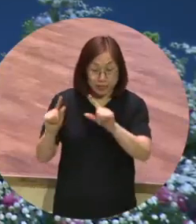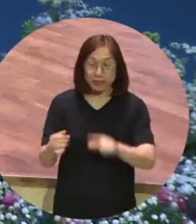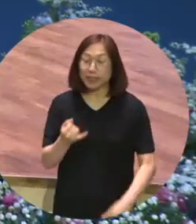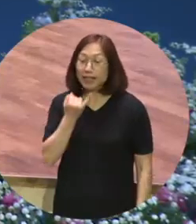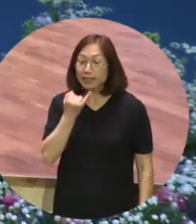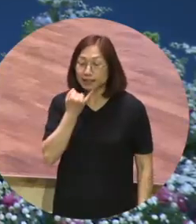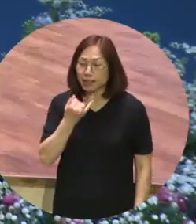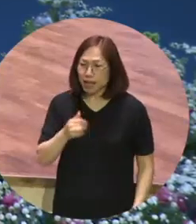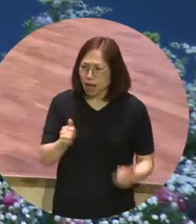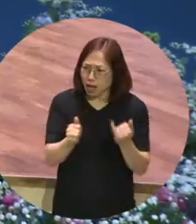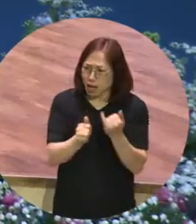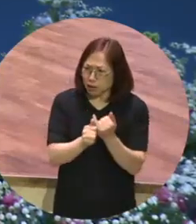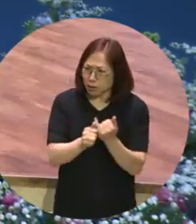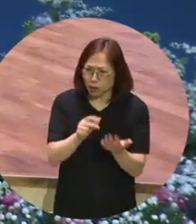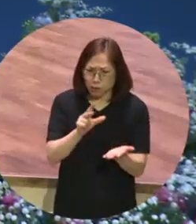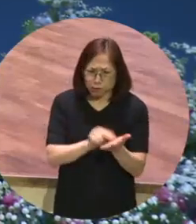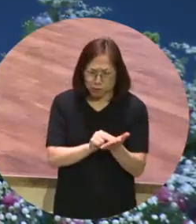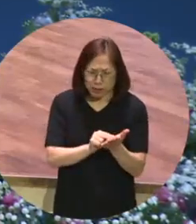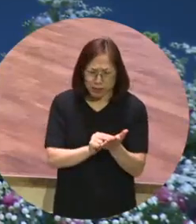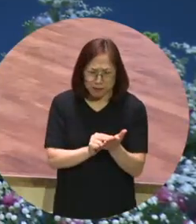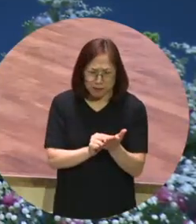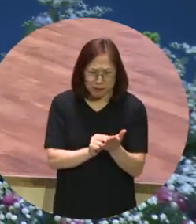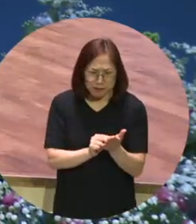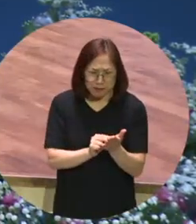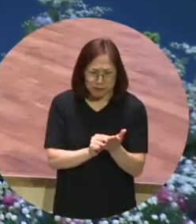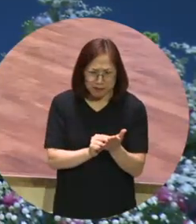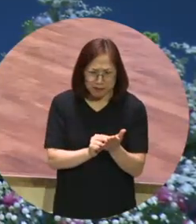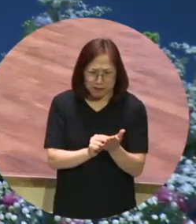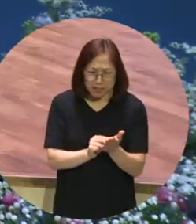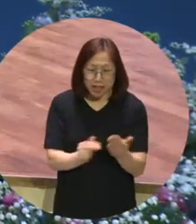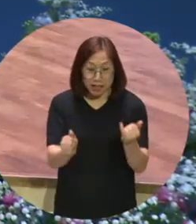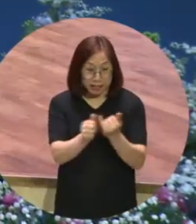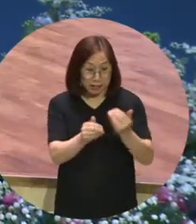인생을 막 어떻게 아까 뭐 드라마 때 팔자를 고치려고 하면